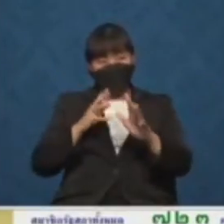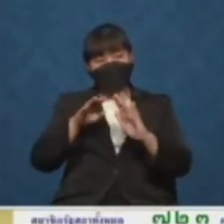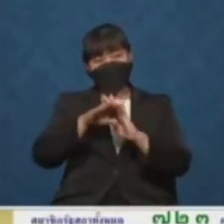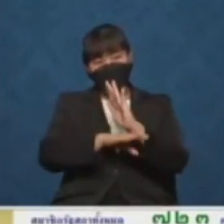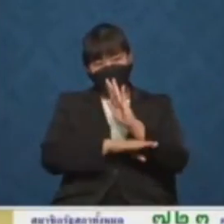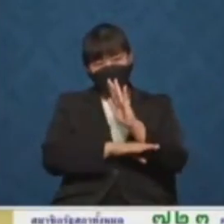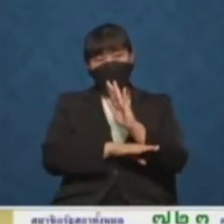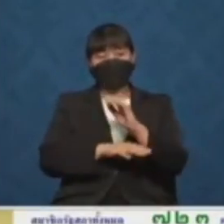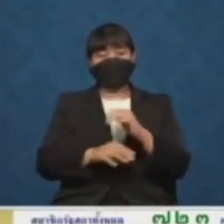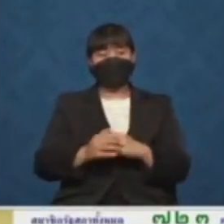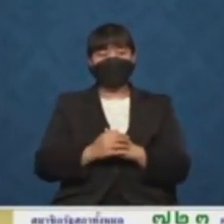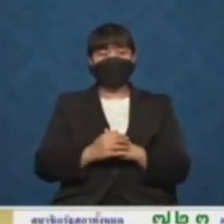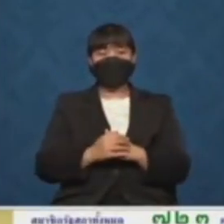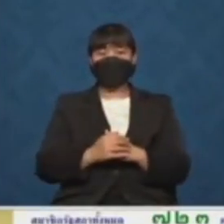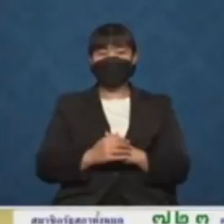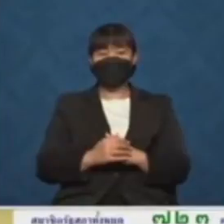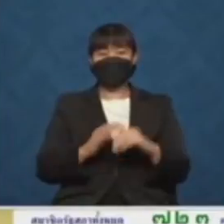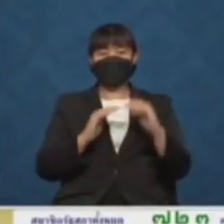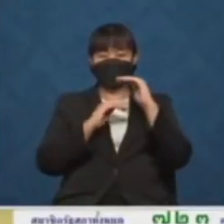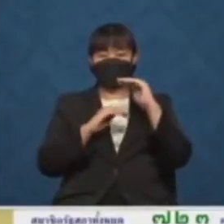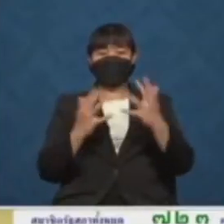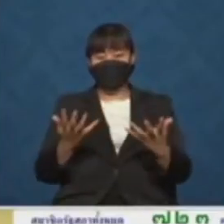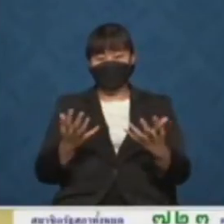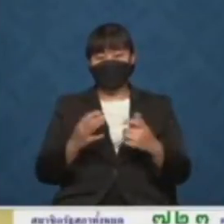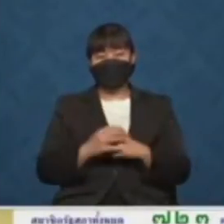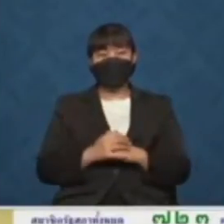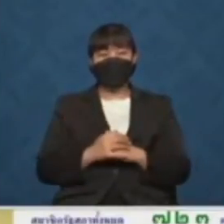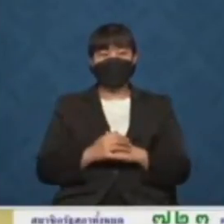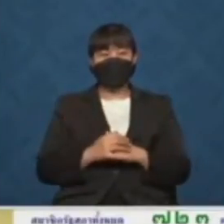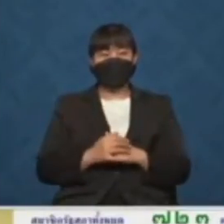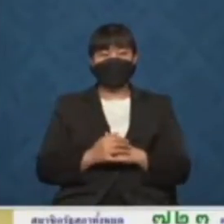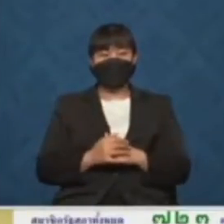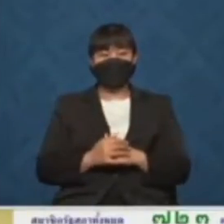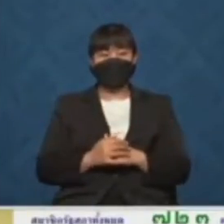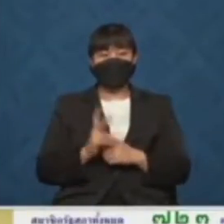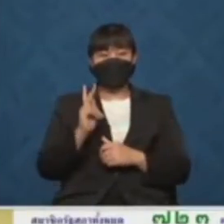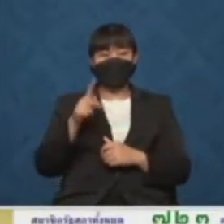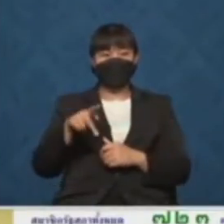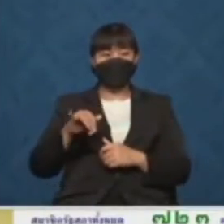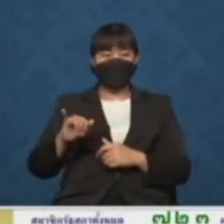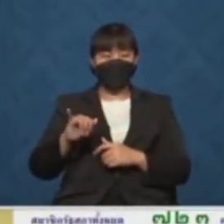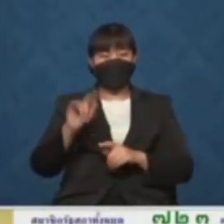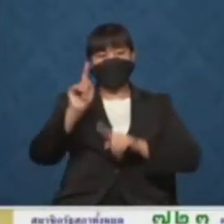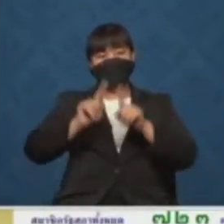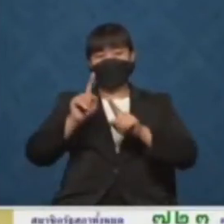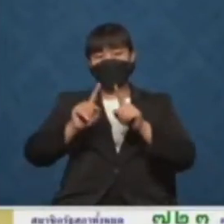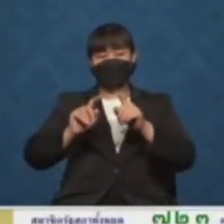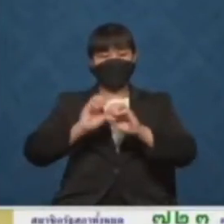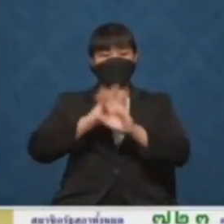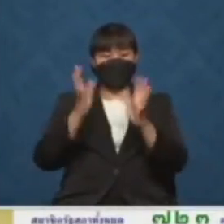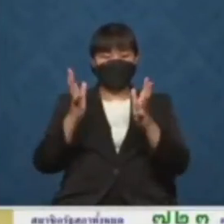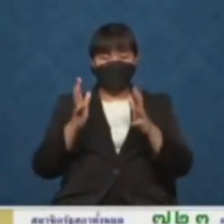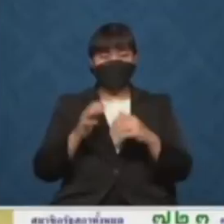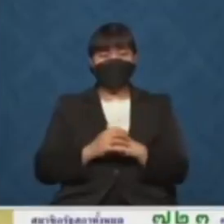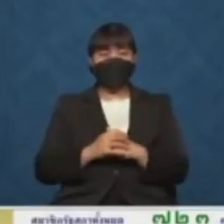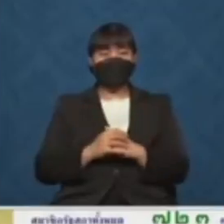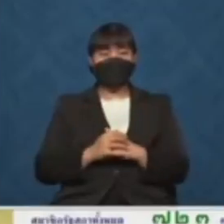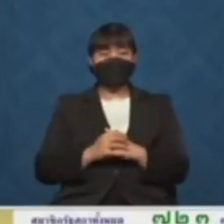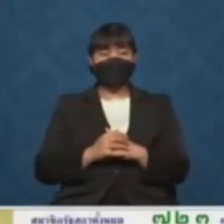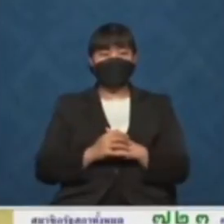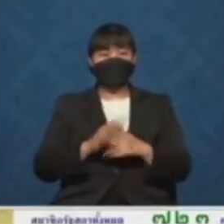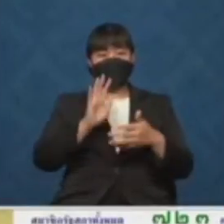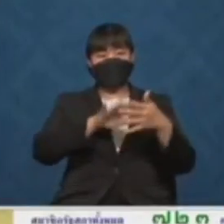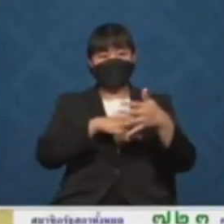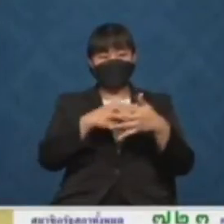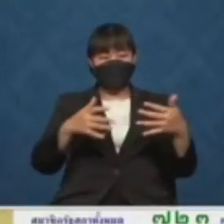กัไมไดถูระบไว้และในตวชีวัที่ไมชัเจนผมขออนุญาตยกตอยางซัหนึ่อในแนแม่บดยธษาสตชาิ